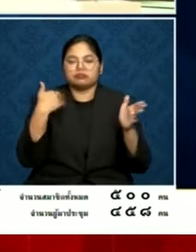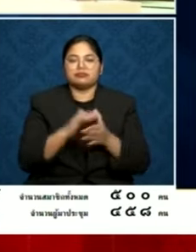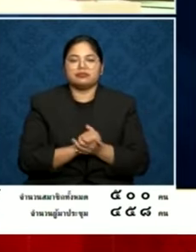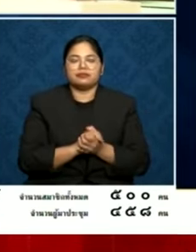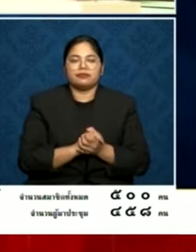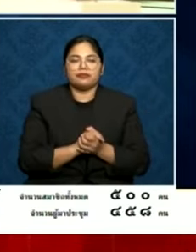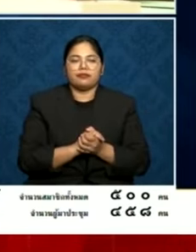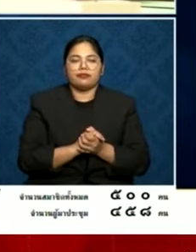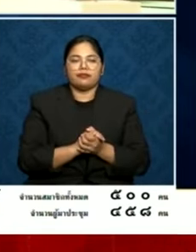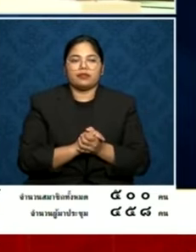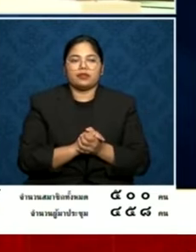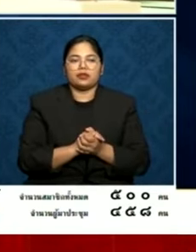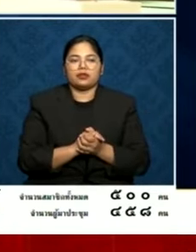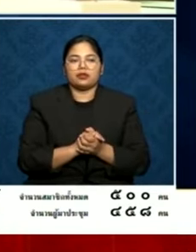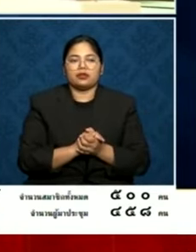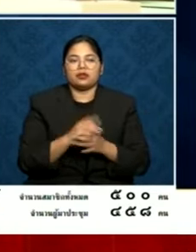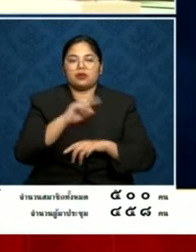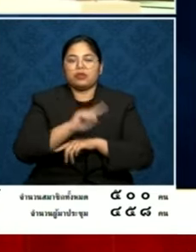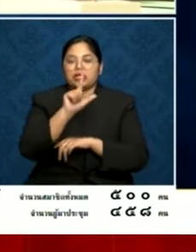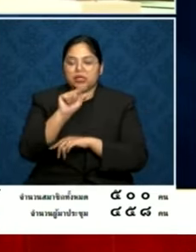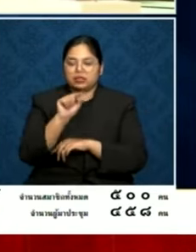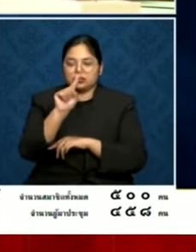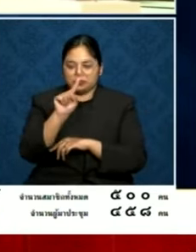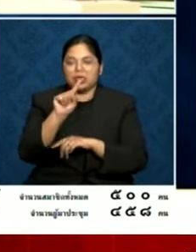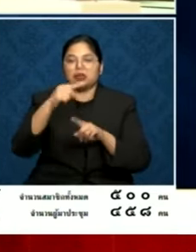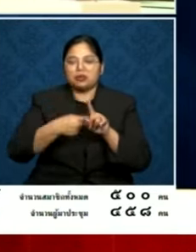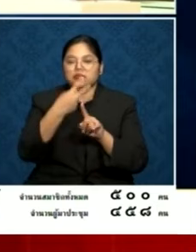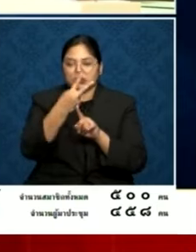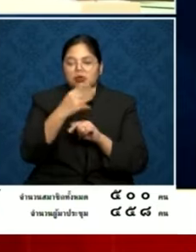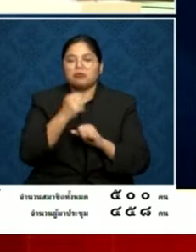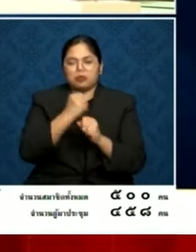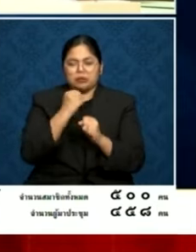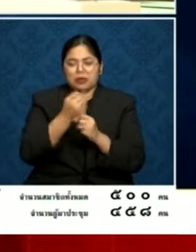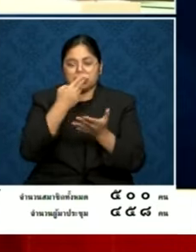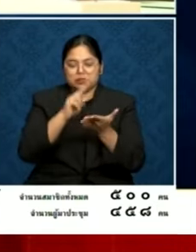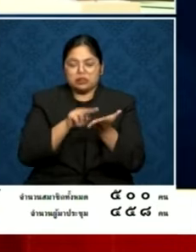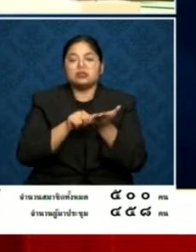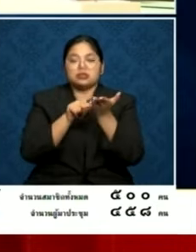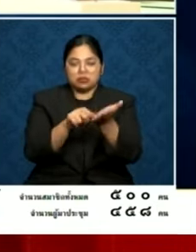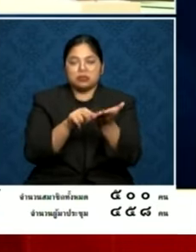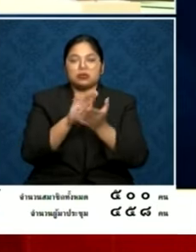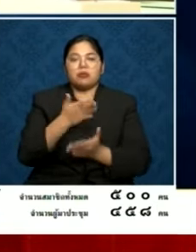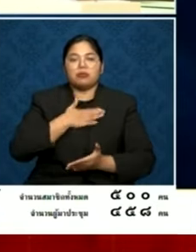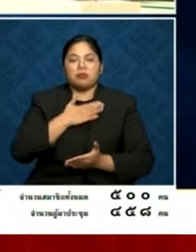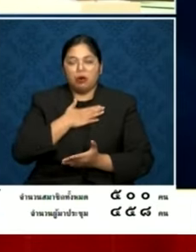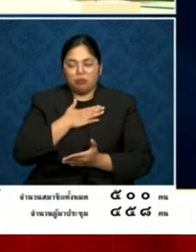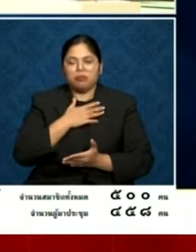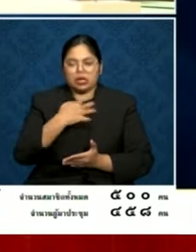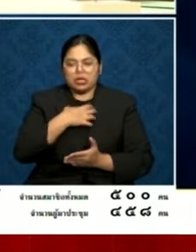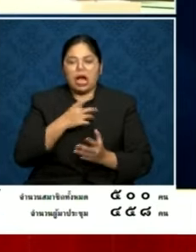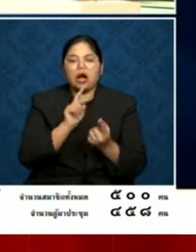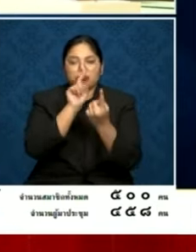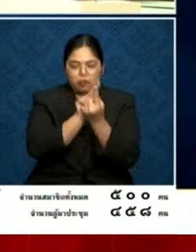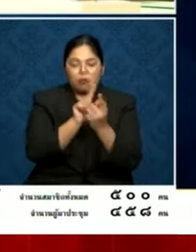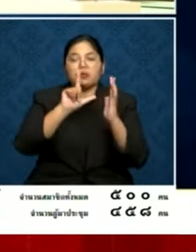การขับเคลื่อนนโยบายและการแก้ปัญหาของพี่น้องประชาชนที่เร่งด่วนอย่างเป็นรูปธรรมนะครับ